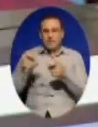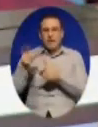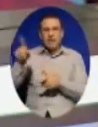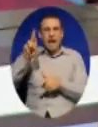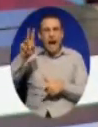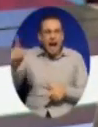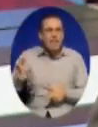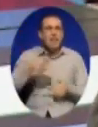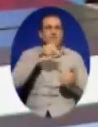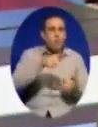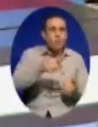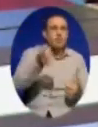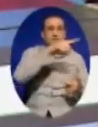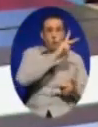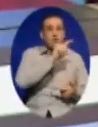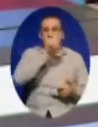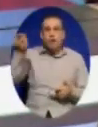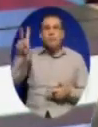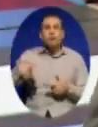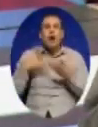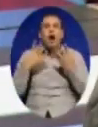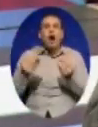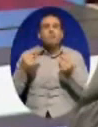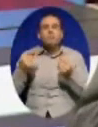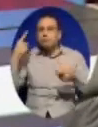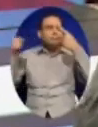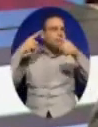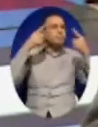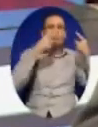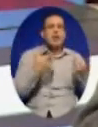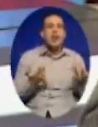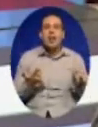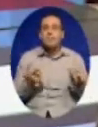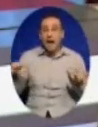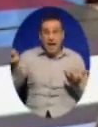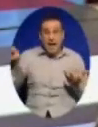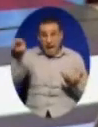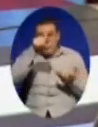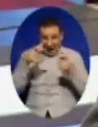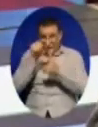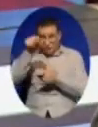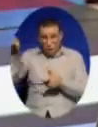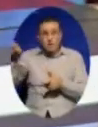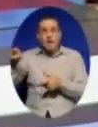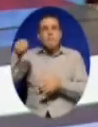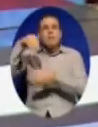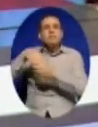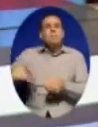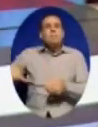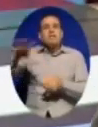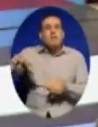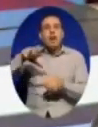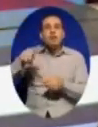פיברוניקס וקומברס, משם יוצאים הרבה. ולמה? למה? כי הם נמצאים בסביבה שמלמדת